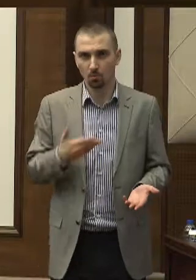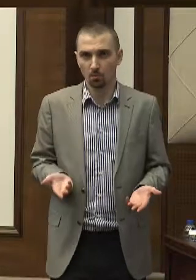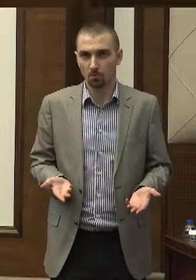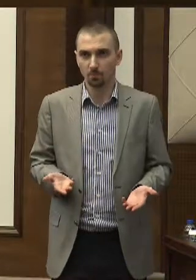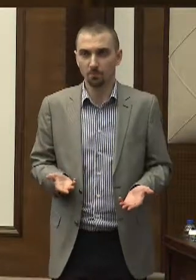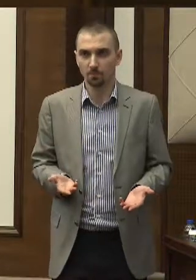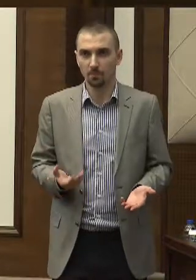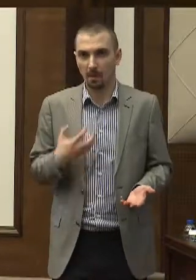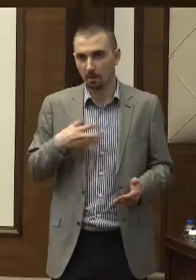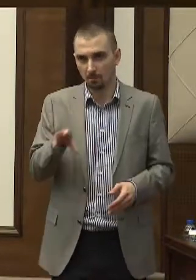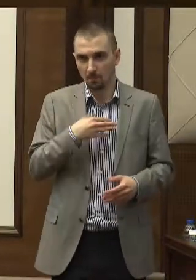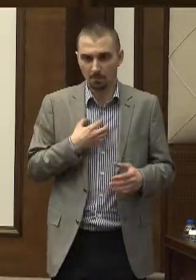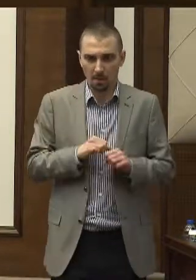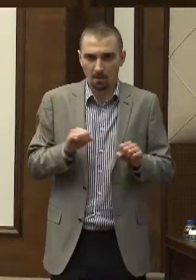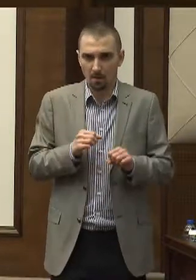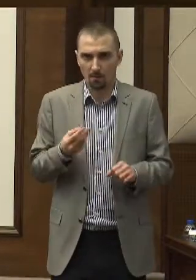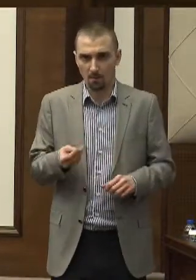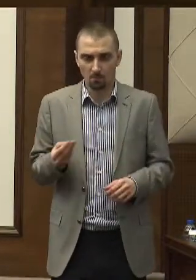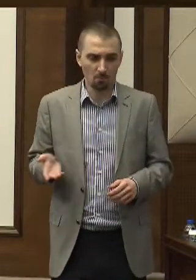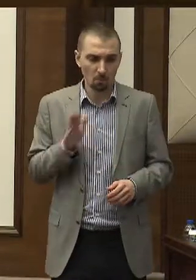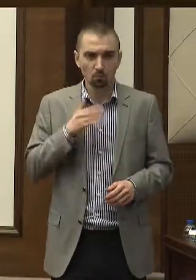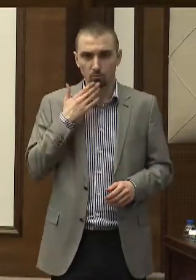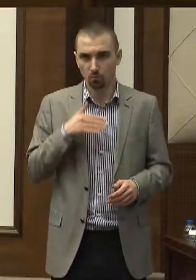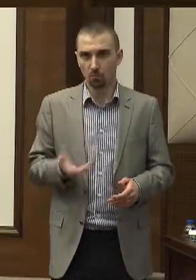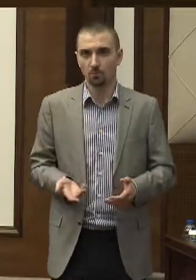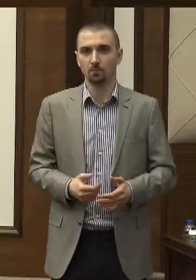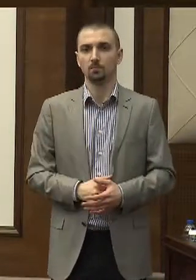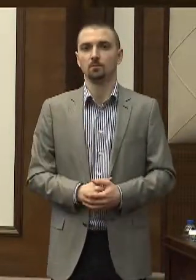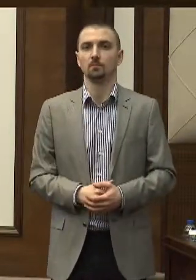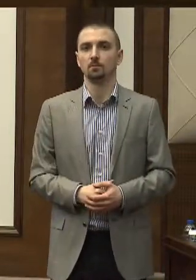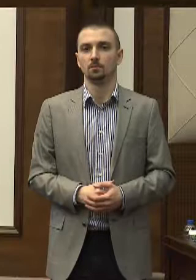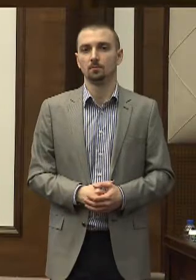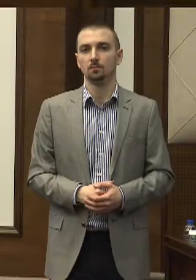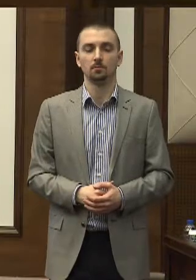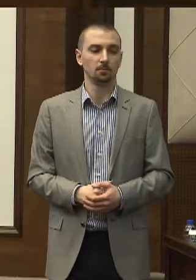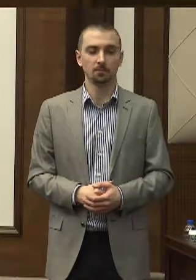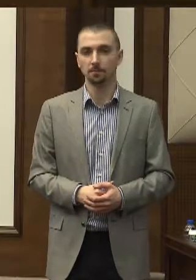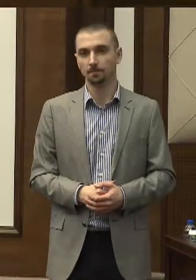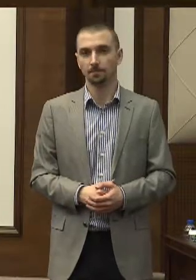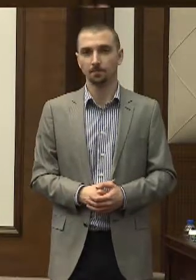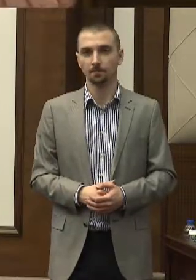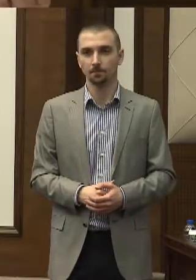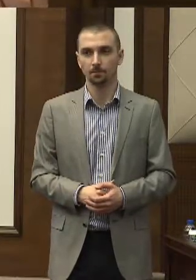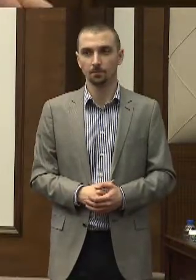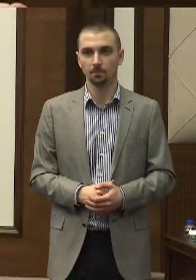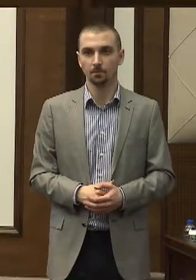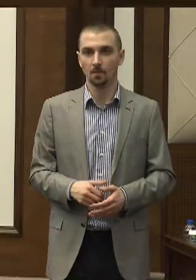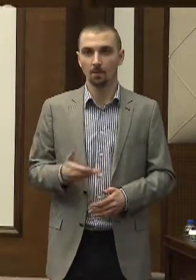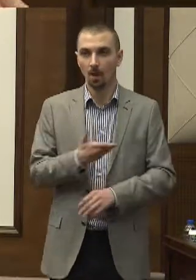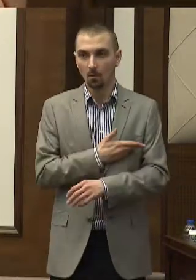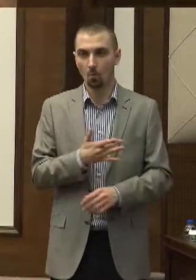Vallahi kendilerine zararı var. Bunu yapanlara zararı var. Biz yaparsak bize zararı var. Vatandaşın